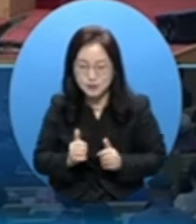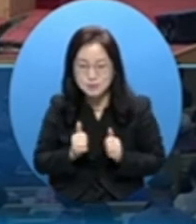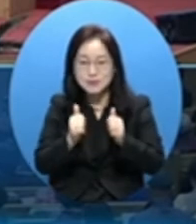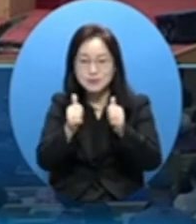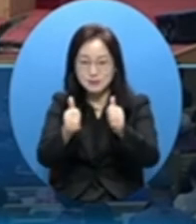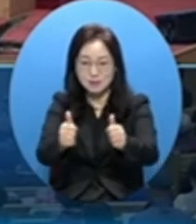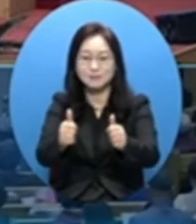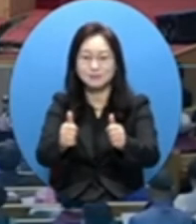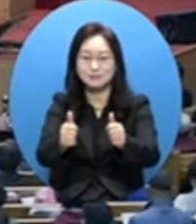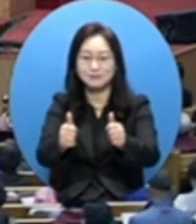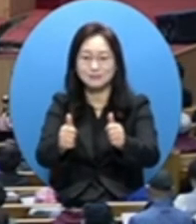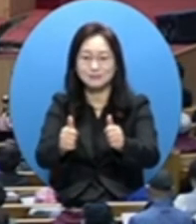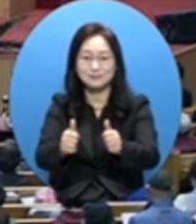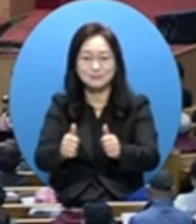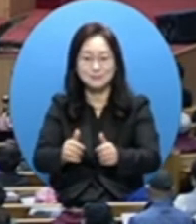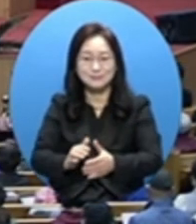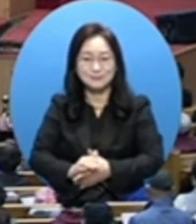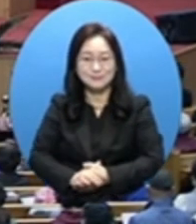힘쓰니라.